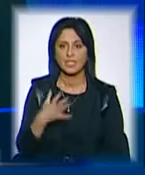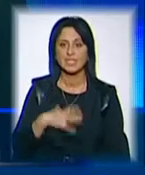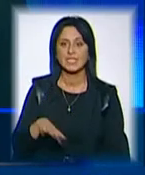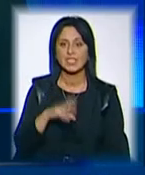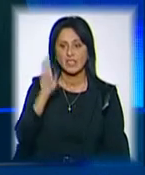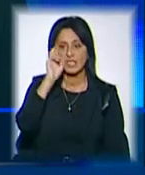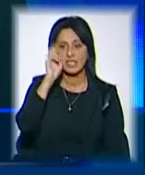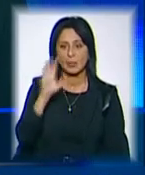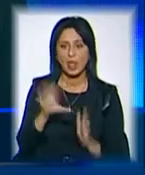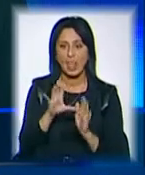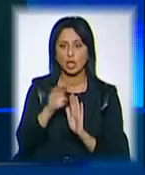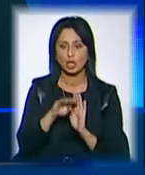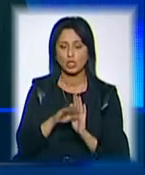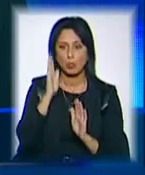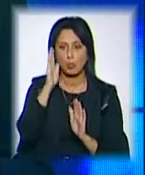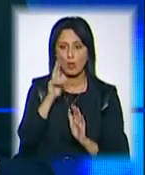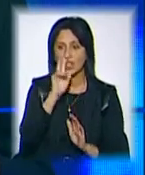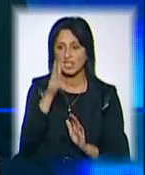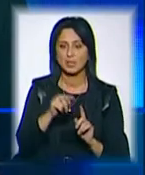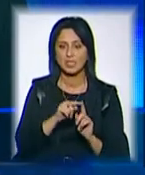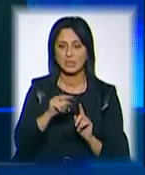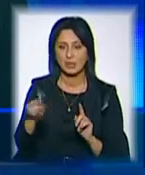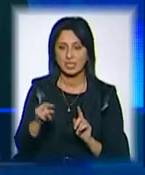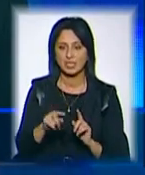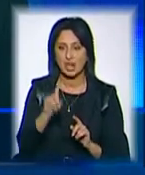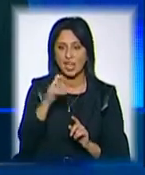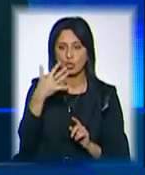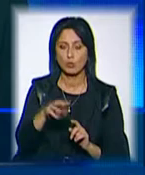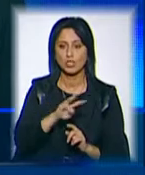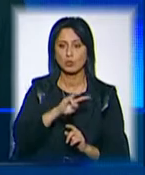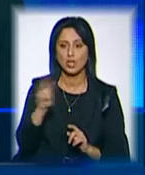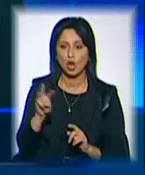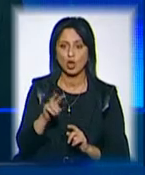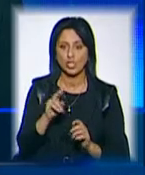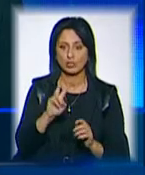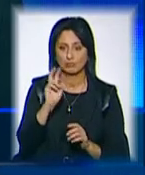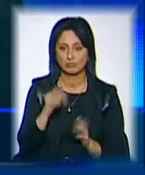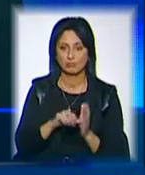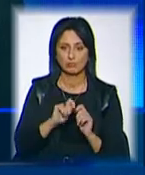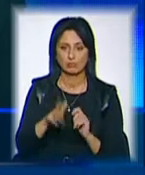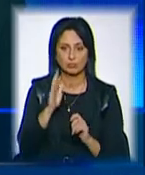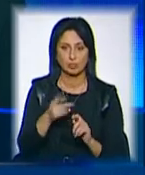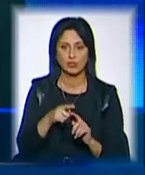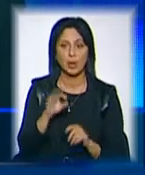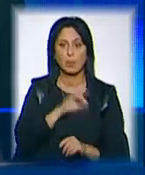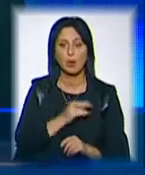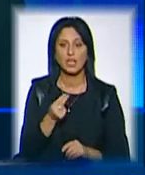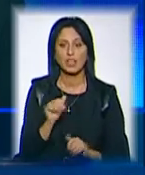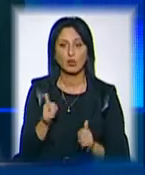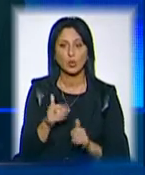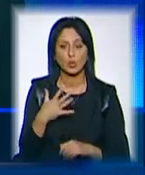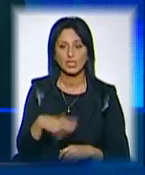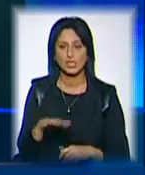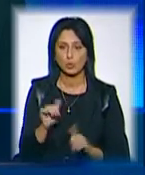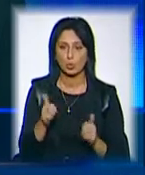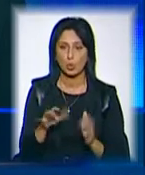საქართველოს სახელმწიფო ელექტროსისტემაში მომავალი 3 წლის მანძილზე 140 მილიონი დოლარის ინვესტიცია ჩაიდება. რას მოხმარდება თანხა, როგორია